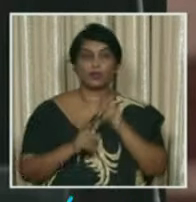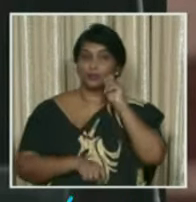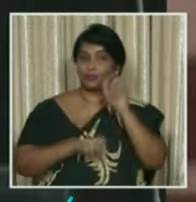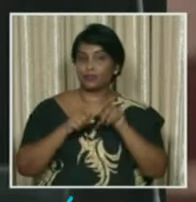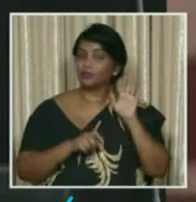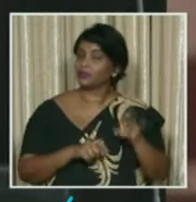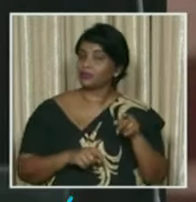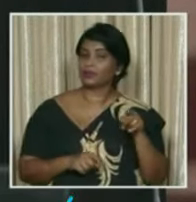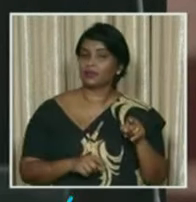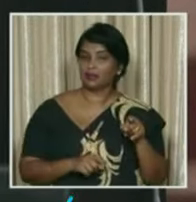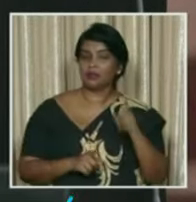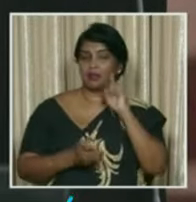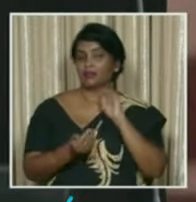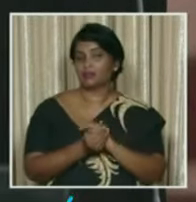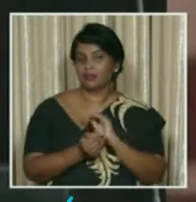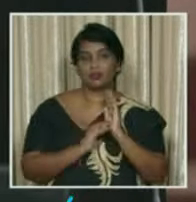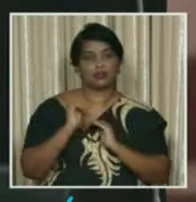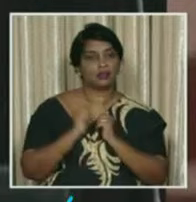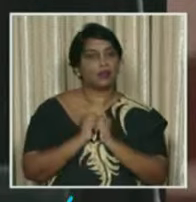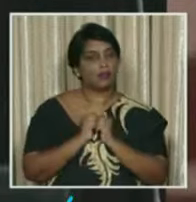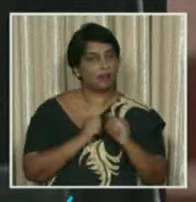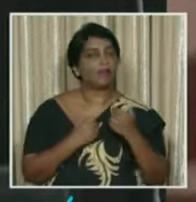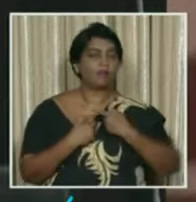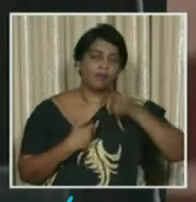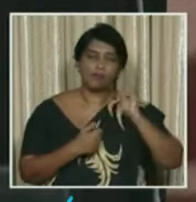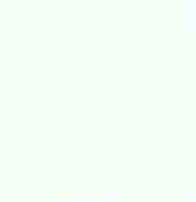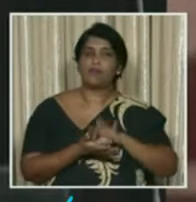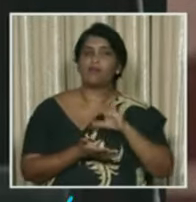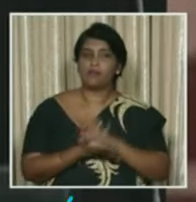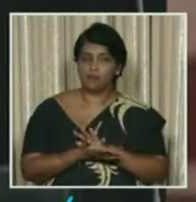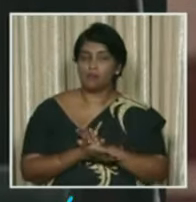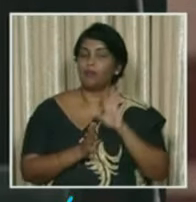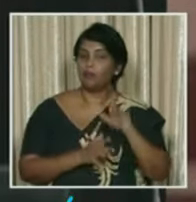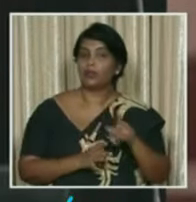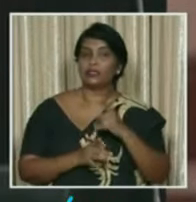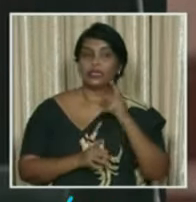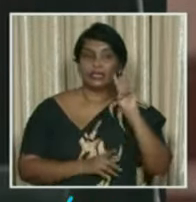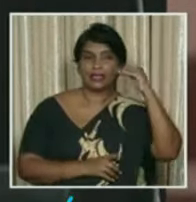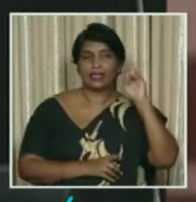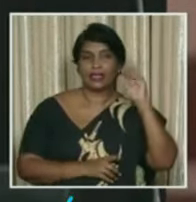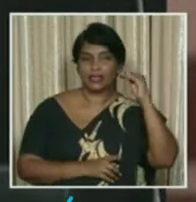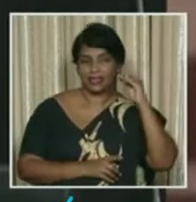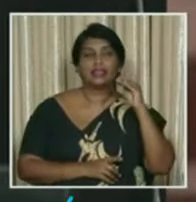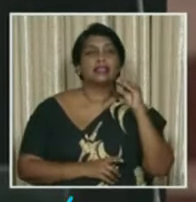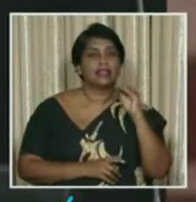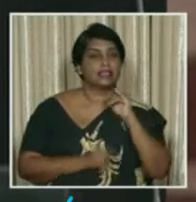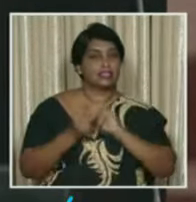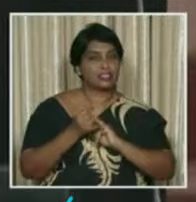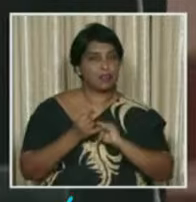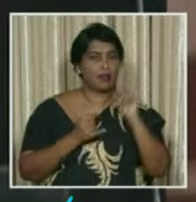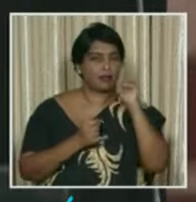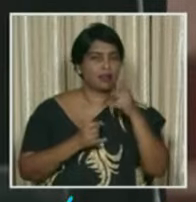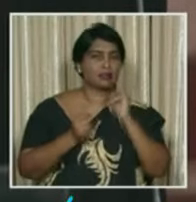සම්බා පාරිභෝගිකයේ ආරක්ෂා කරන්න යම් වැඩපිළිවෙලක් අපිට අනිවාර්යයෙන්ම ගන්න වෙනවා. හැබැයි කීරි සම්බ සහ සම්බා තව මාස එකහම ආරක්